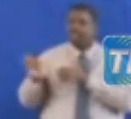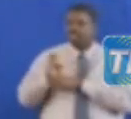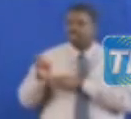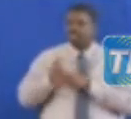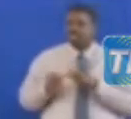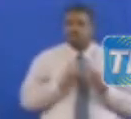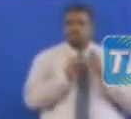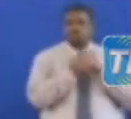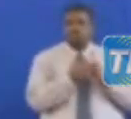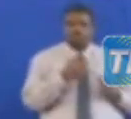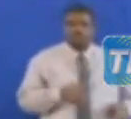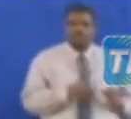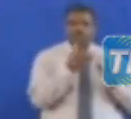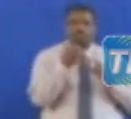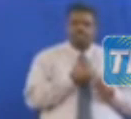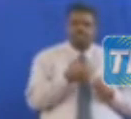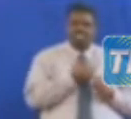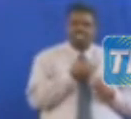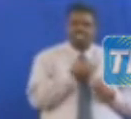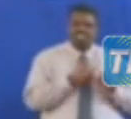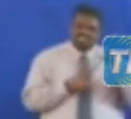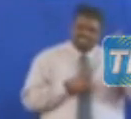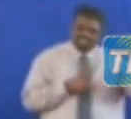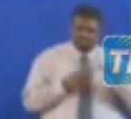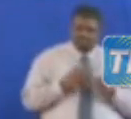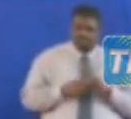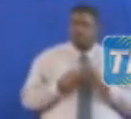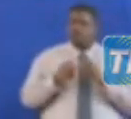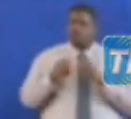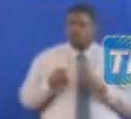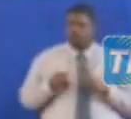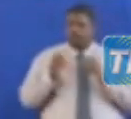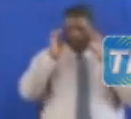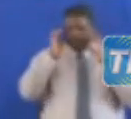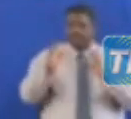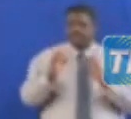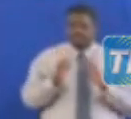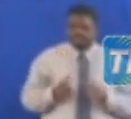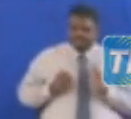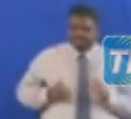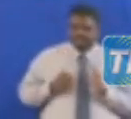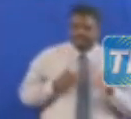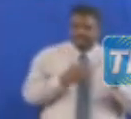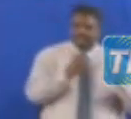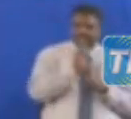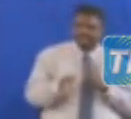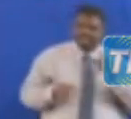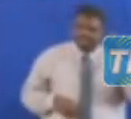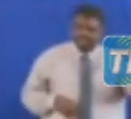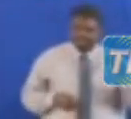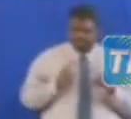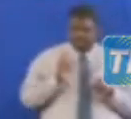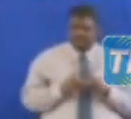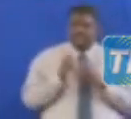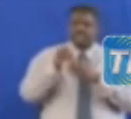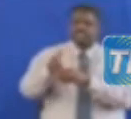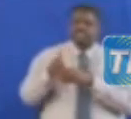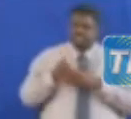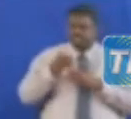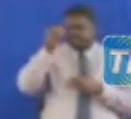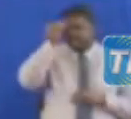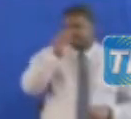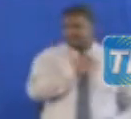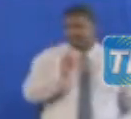ni wakala wa barabara vijijini TARURA, wakala wa mabasi yaendayo kasi Dar es Salaam DART, shirika la